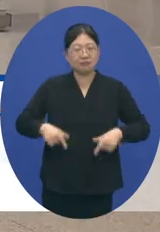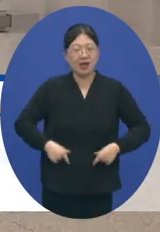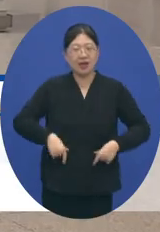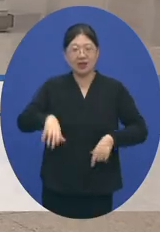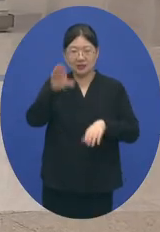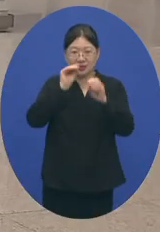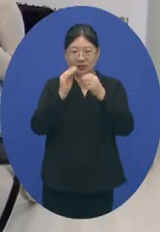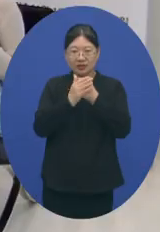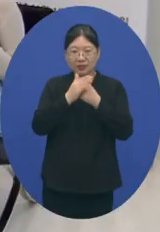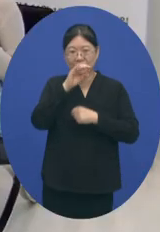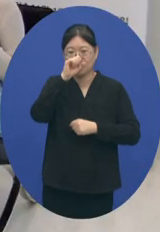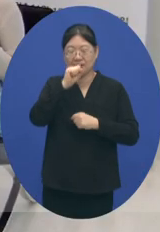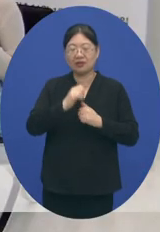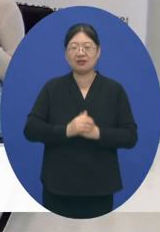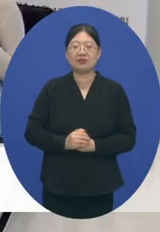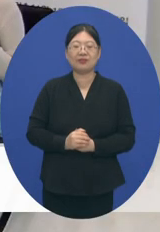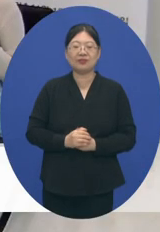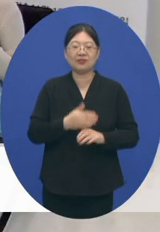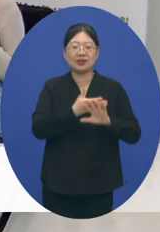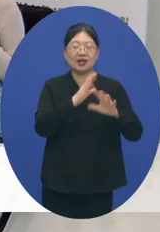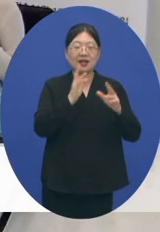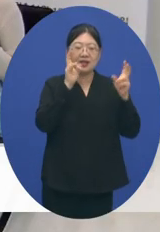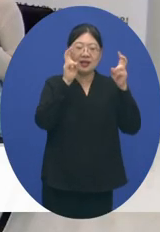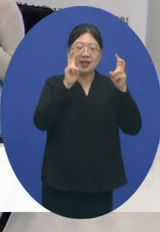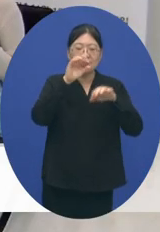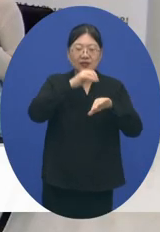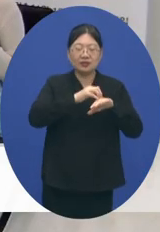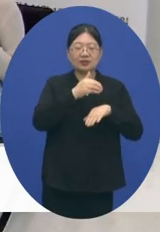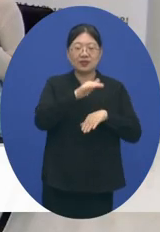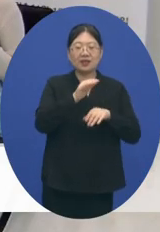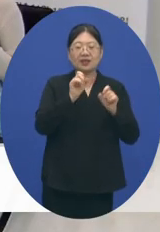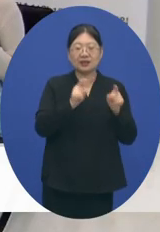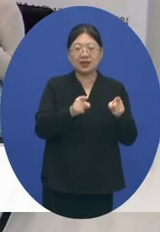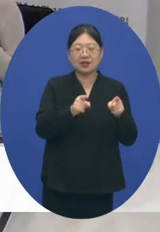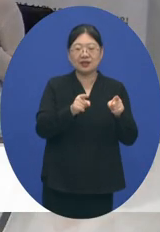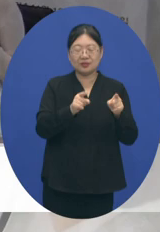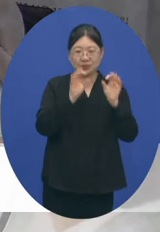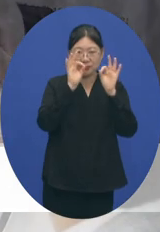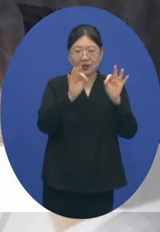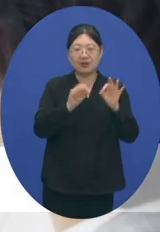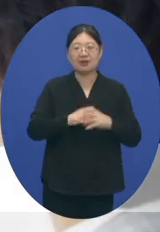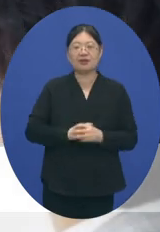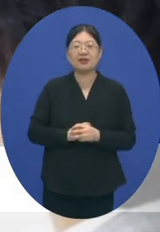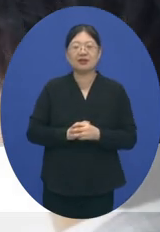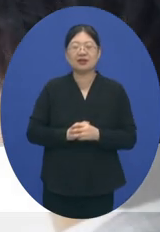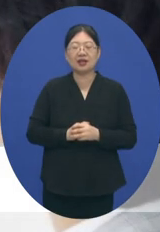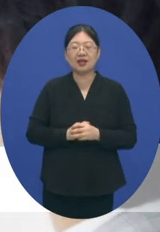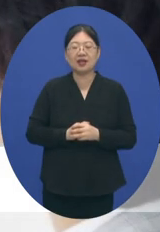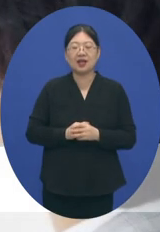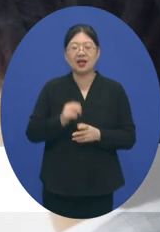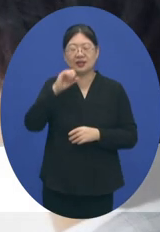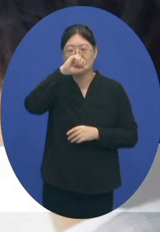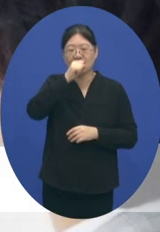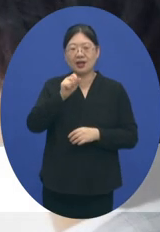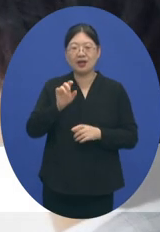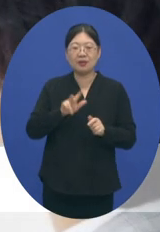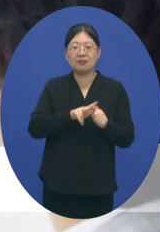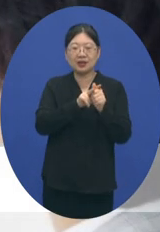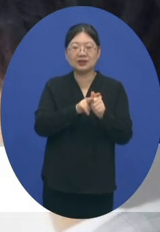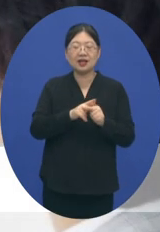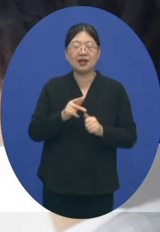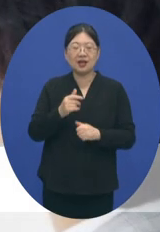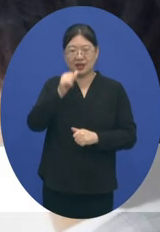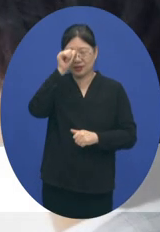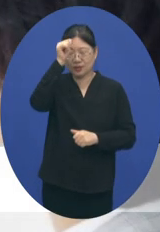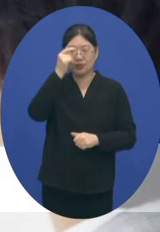있어서 너무나도 좋았고. 해외 기업으로 연수를 갈 수 있는 프로그램도 눈에 띕니다. 대만, 말레이시아, 인도,